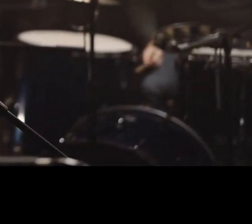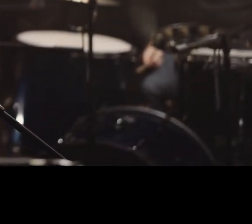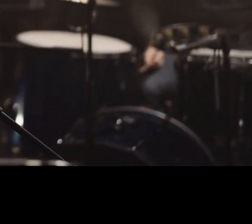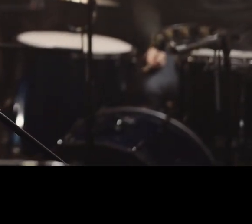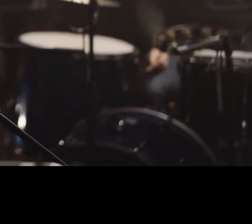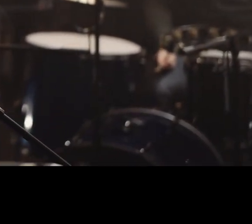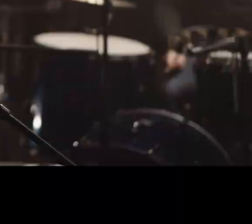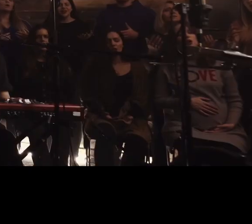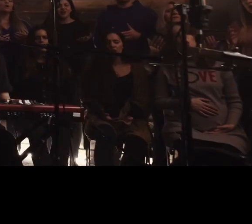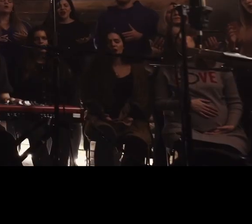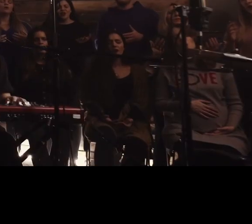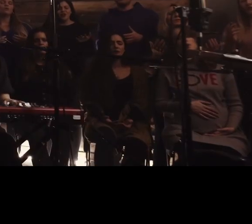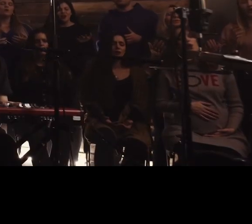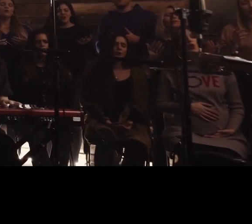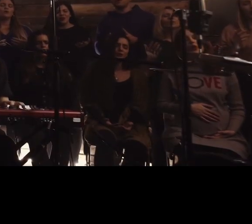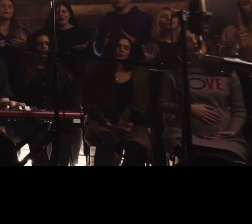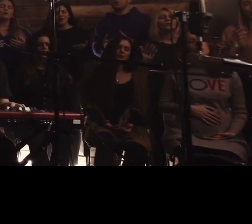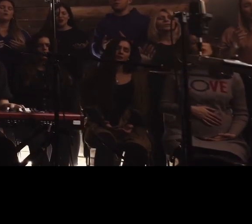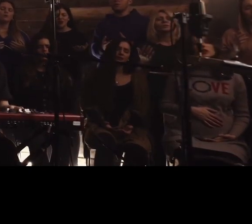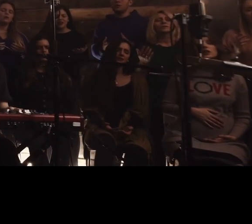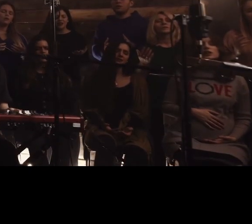kako mi